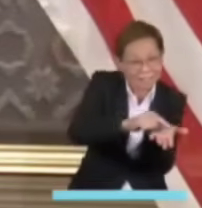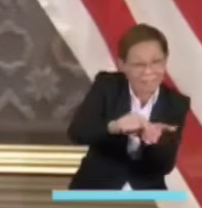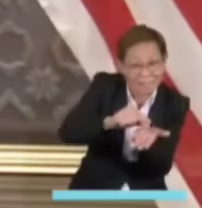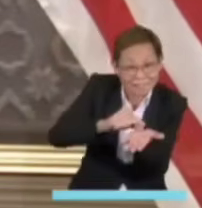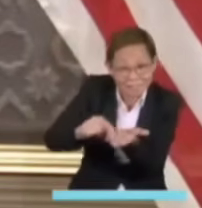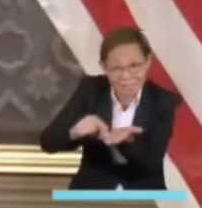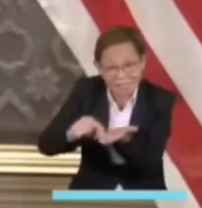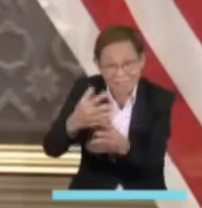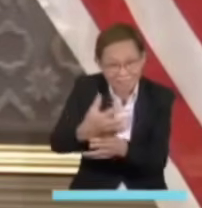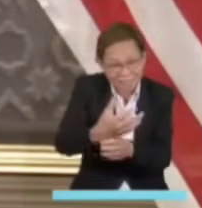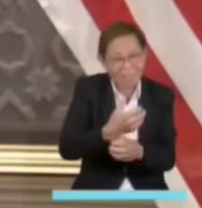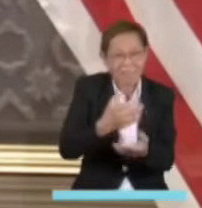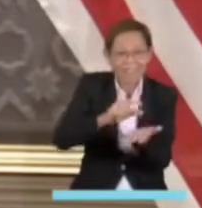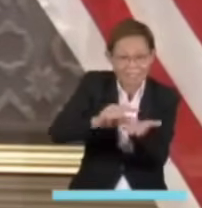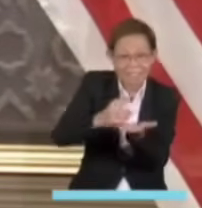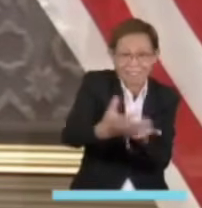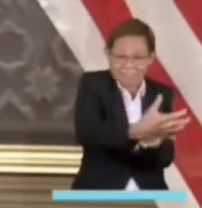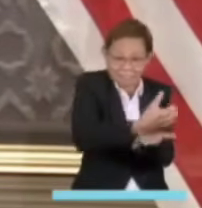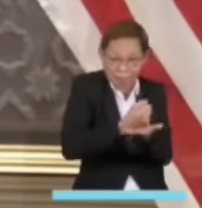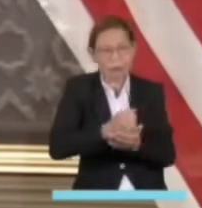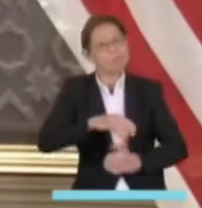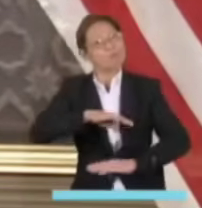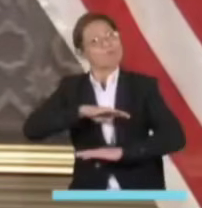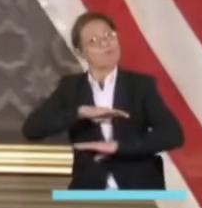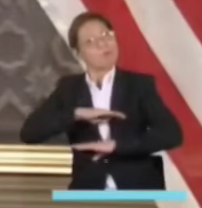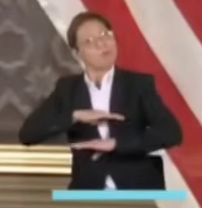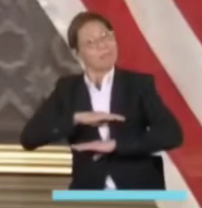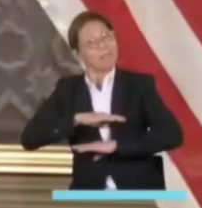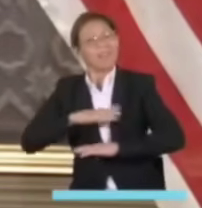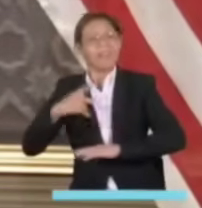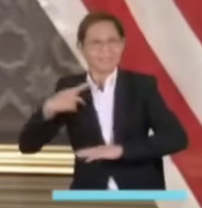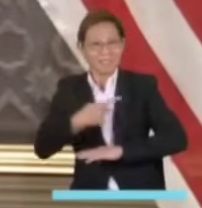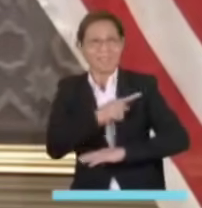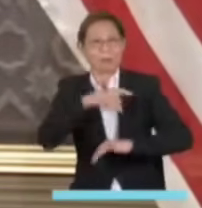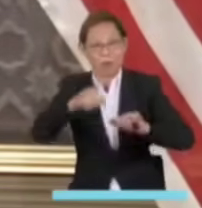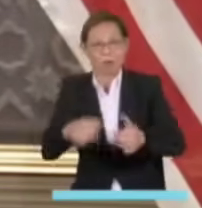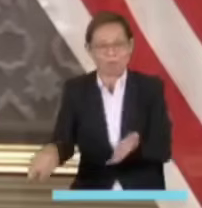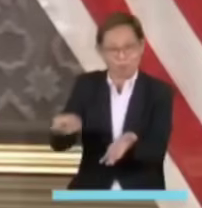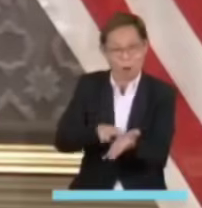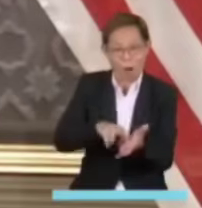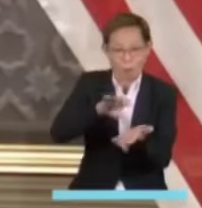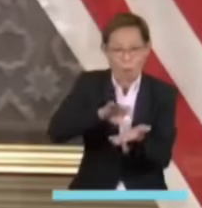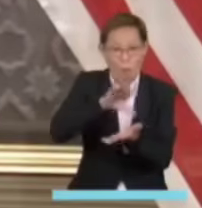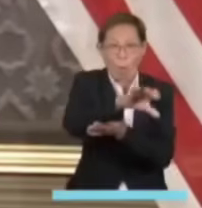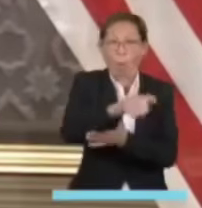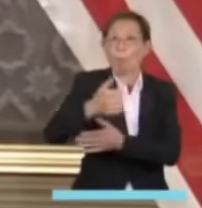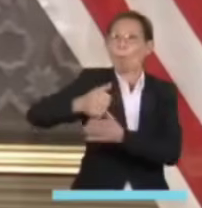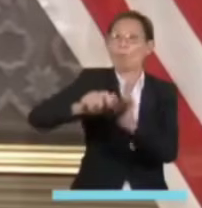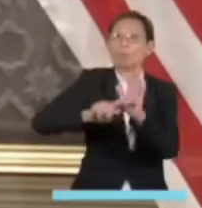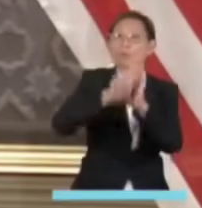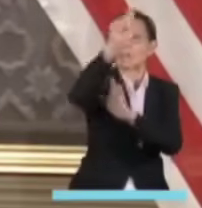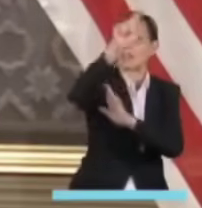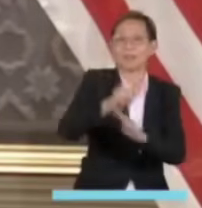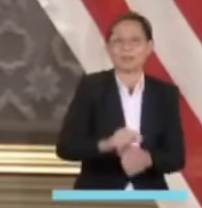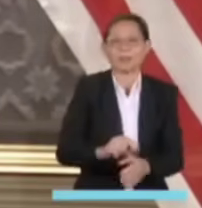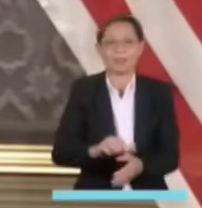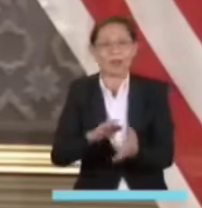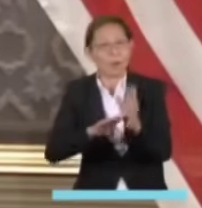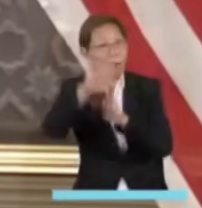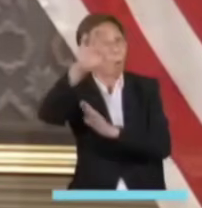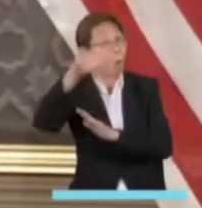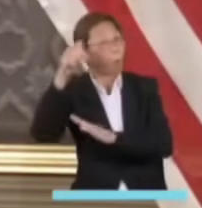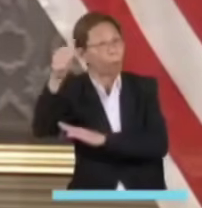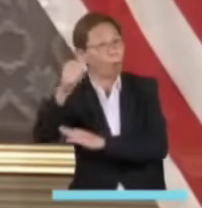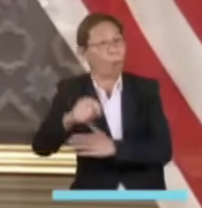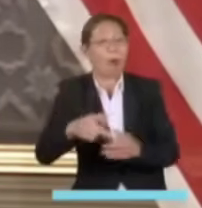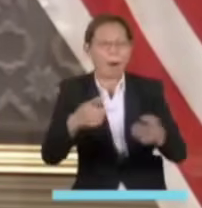gaji yang diraih lebih munasabah. Kita boleh catat pelaburan yang tinggi, pertumbuhan yang hebat dan